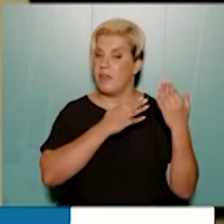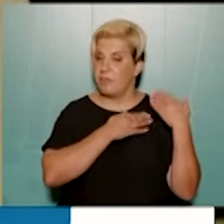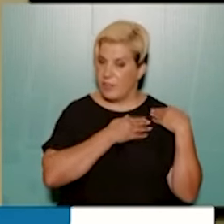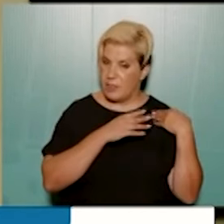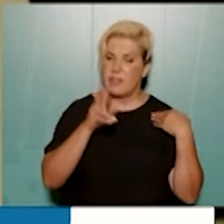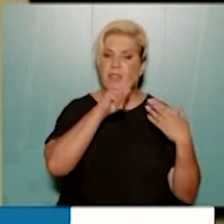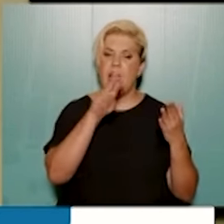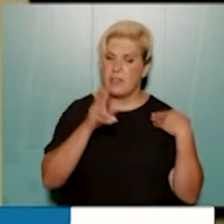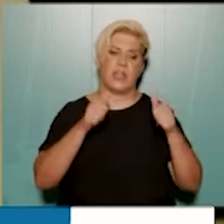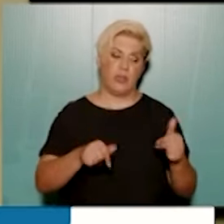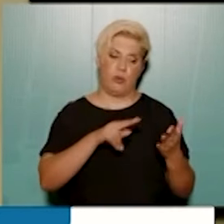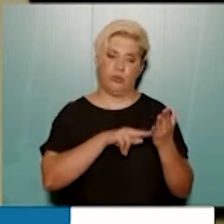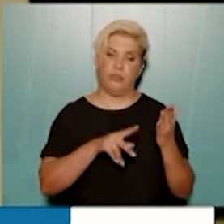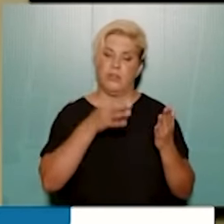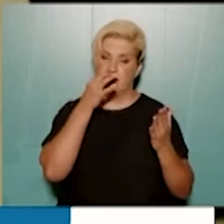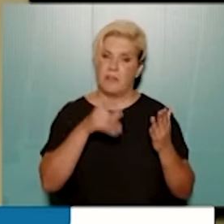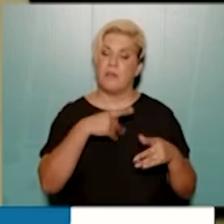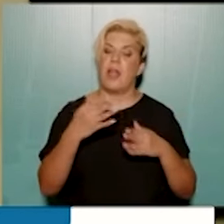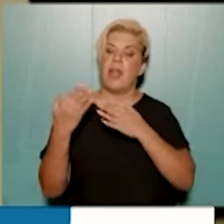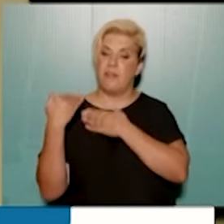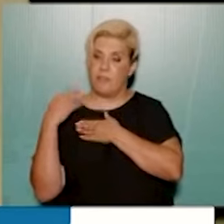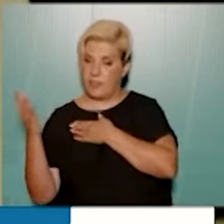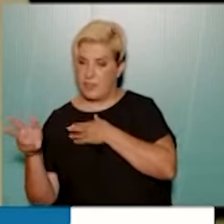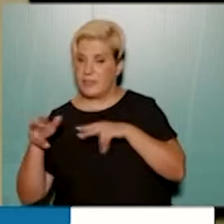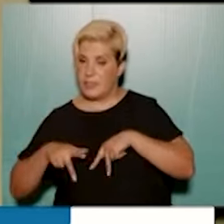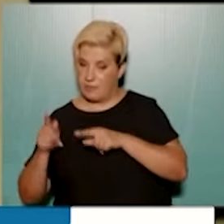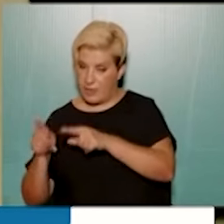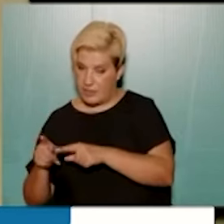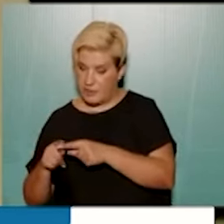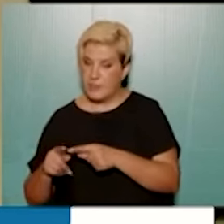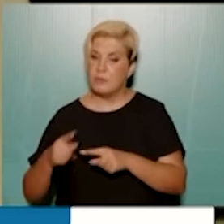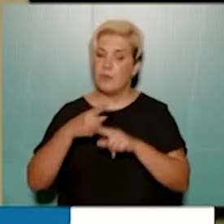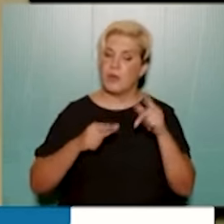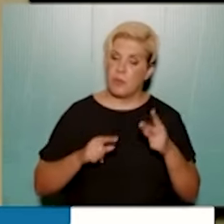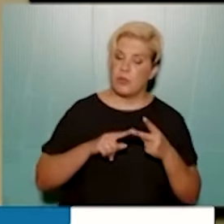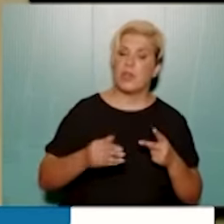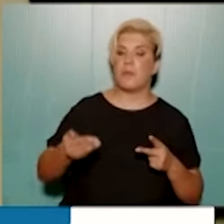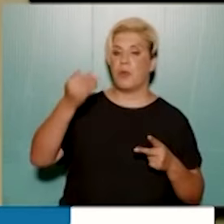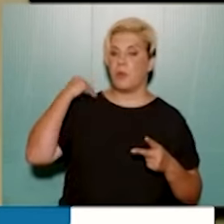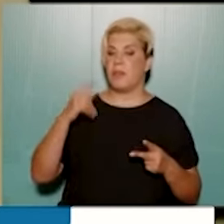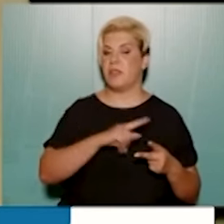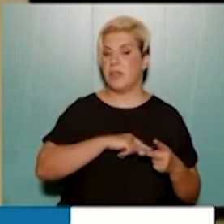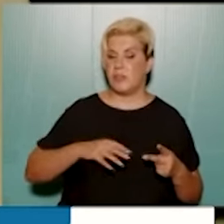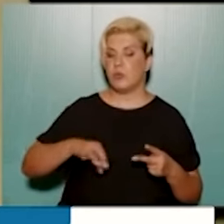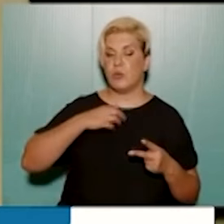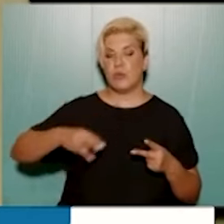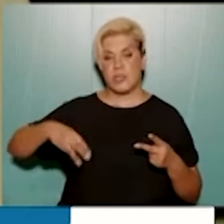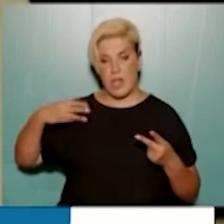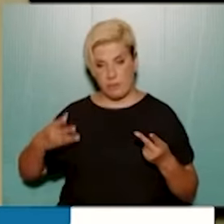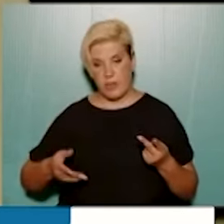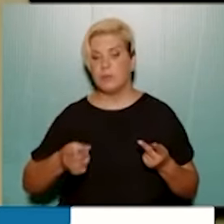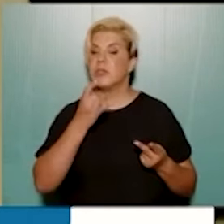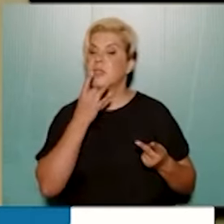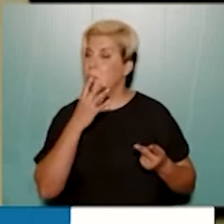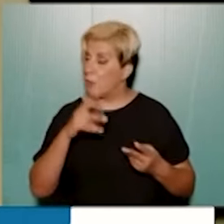πρέπει, διαβάστε ευθύνες ρίχνουμε και στην κυβέρνηση που δεν χρηματοδοτεί και στις προηγούμενες διοικήσεις και του κυρίου Ζέρβα. Αρκετά